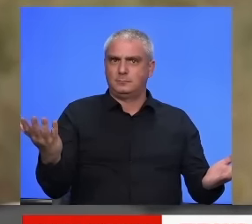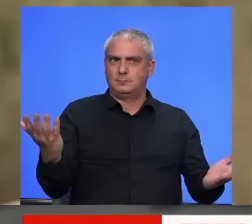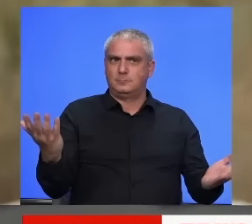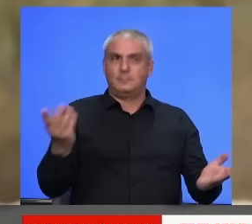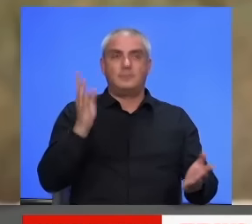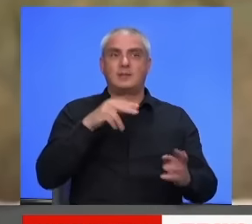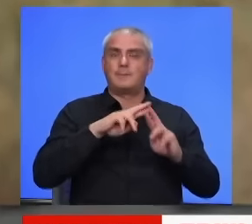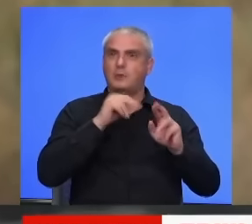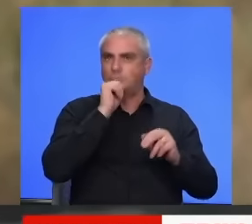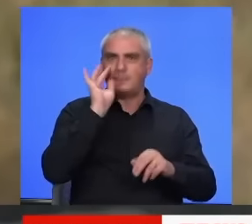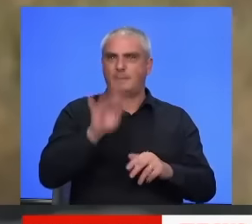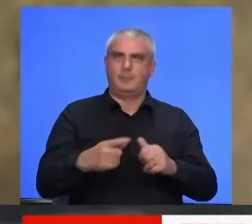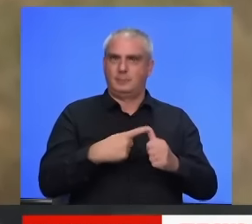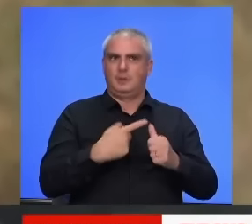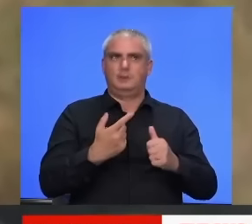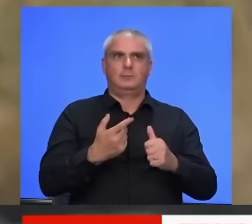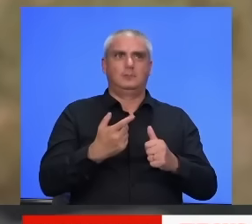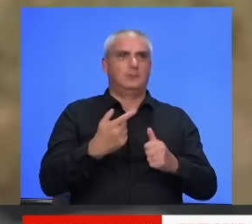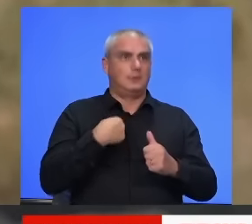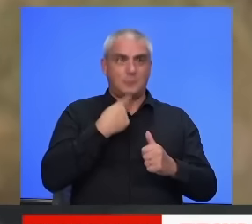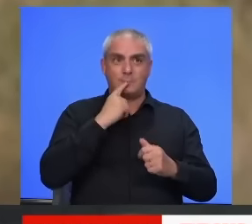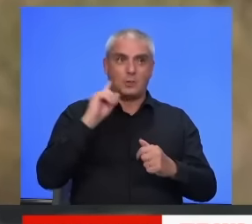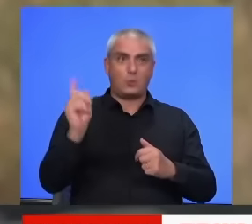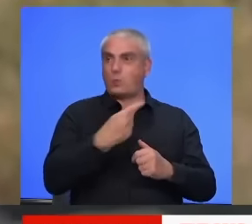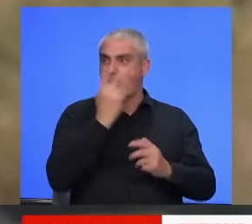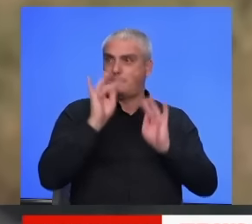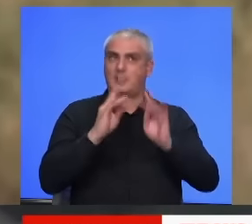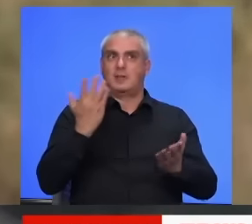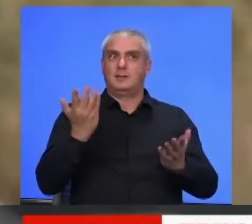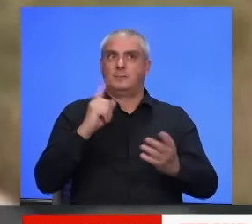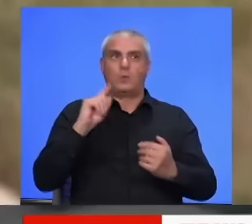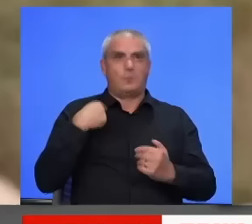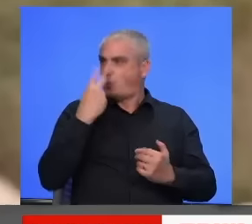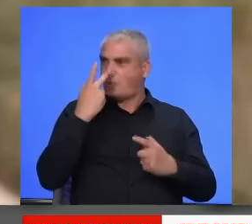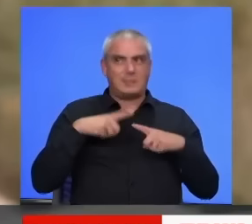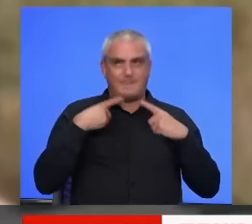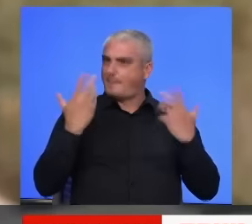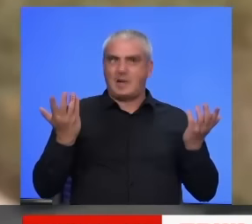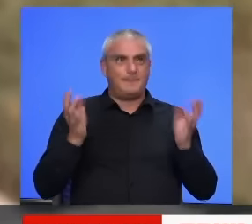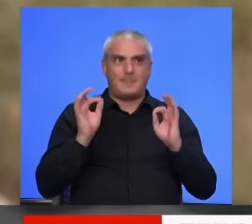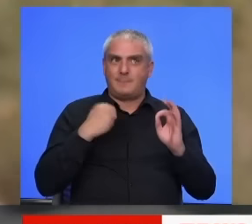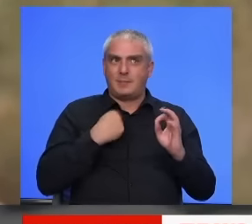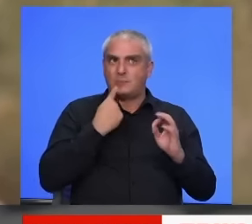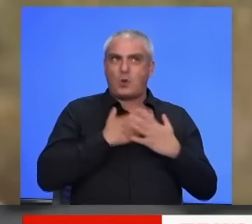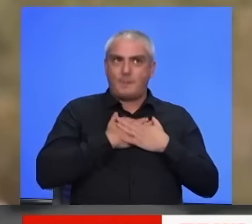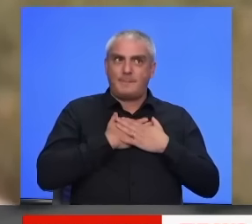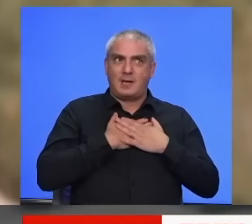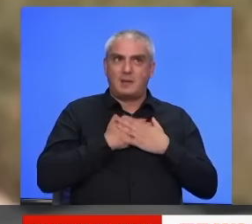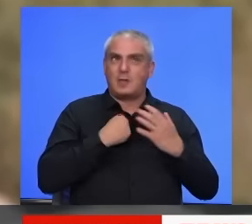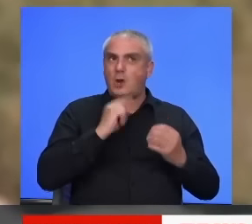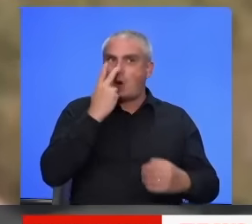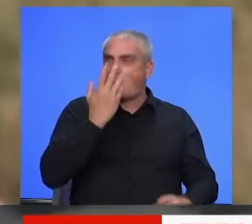רשות המים מתנגדת. וכל הגופים מתנגדים. אני לא ראיתי בחיים, באמת אני אומר לך, עודד, אני לא